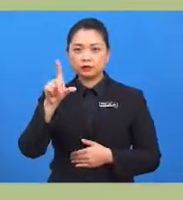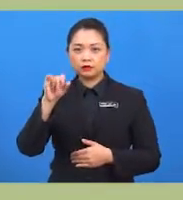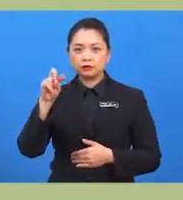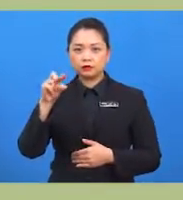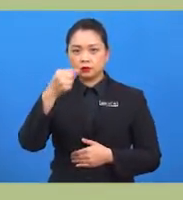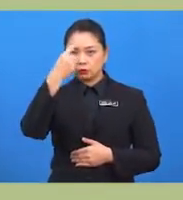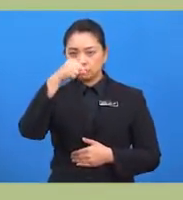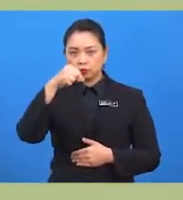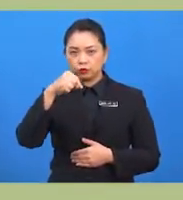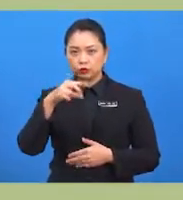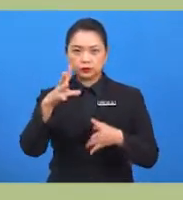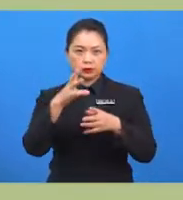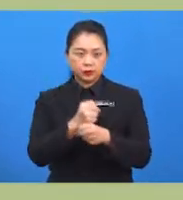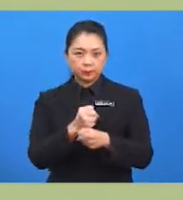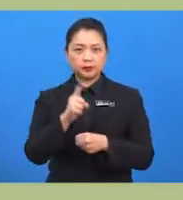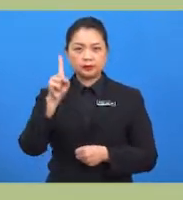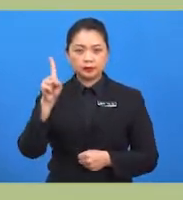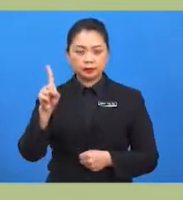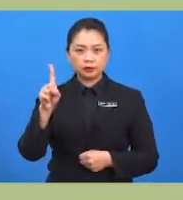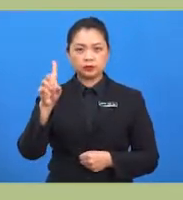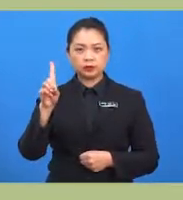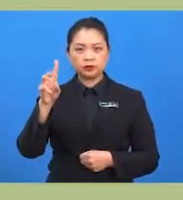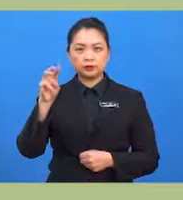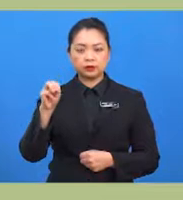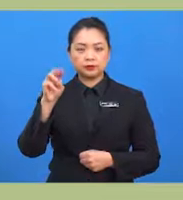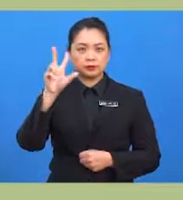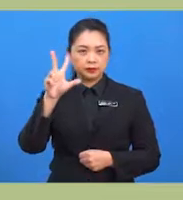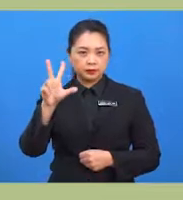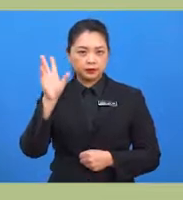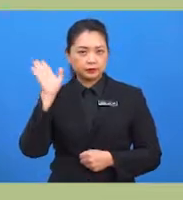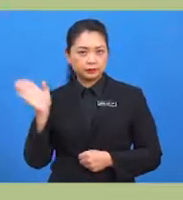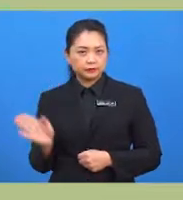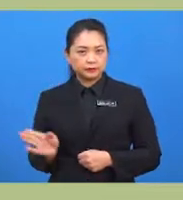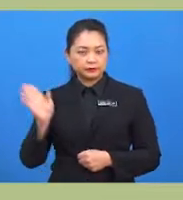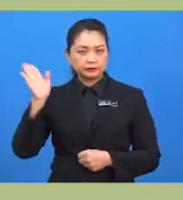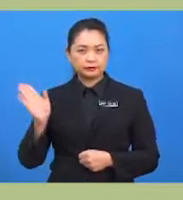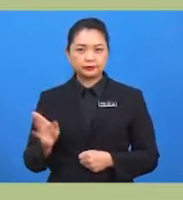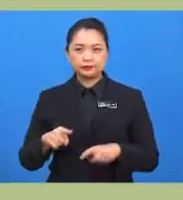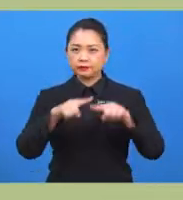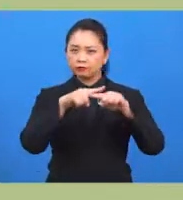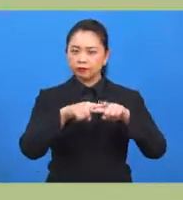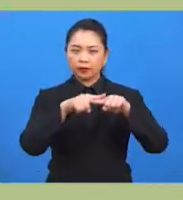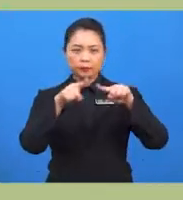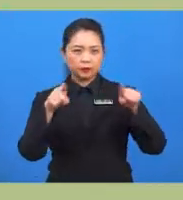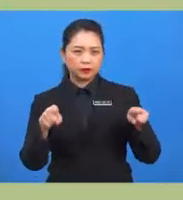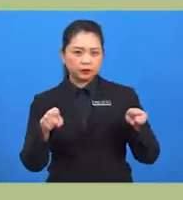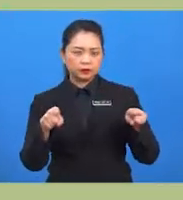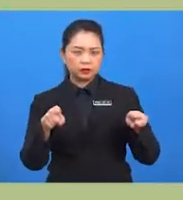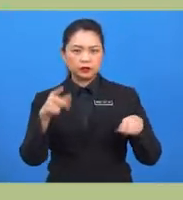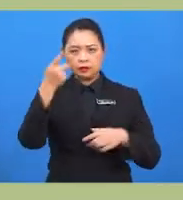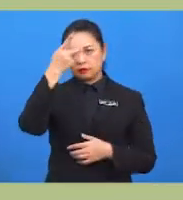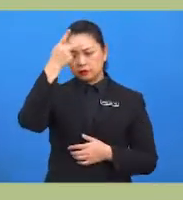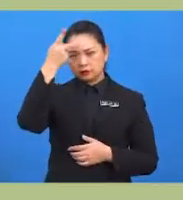menghasilkan satu disini terpadu larutan ekues akan tetapi oleh gerhana